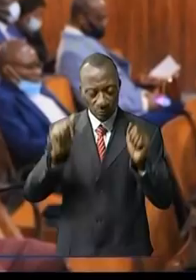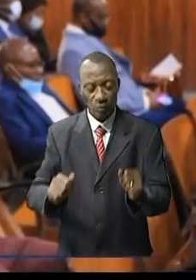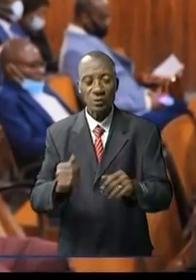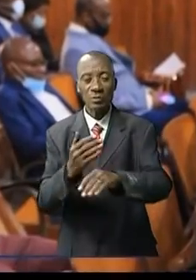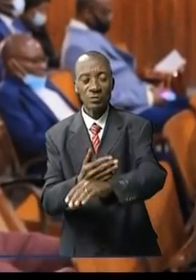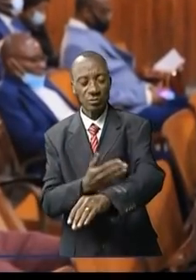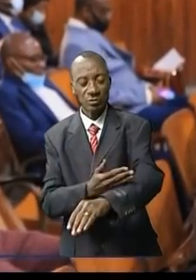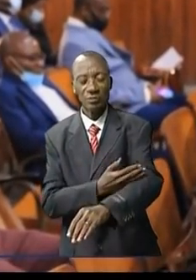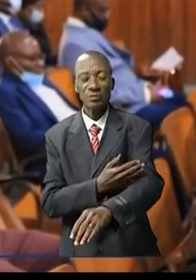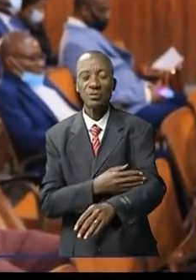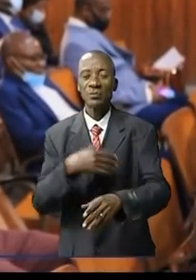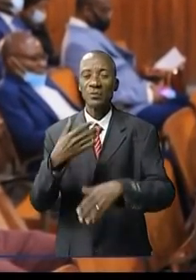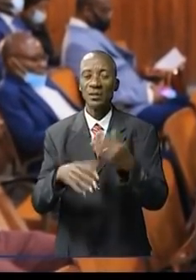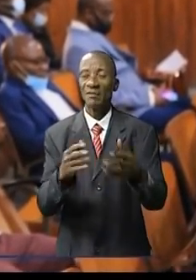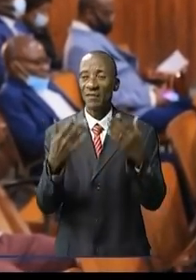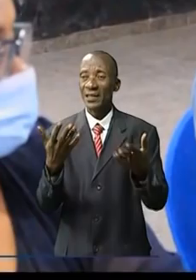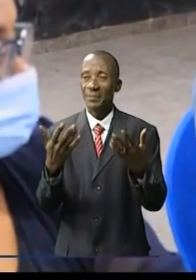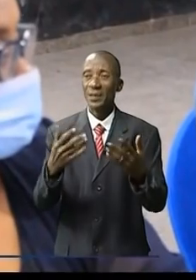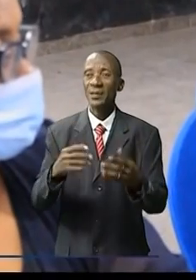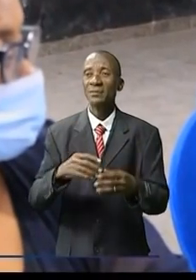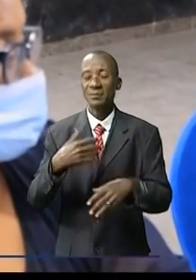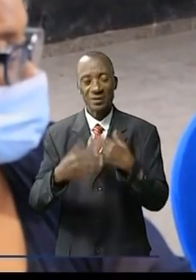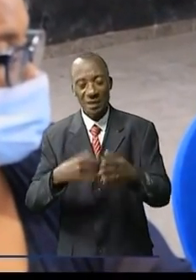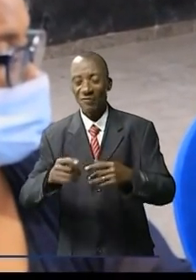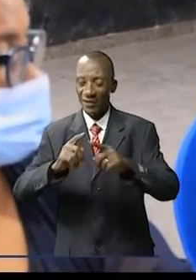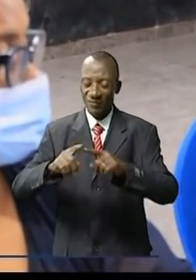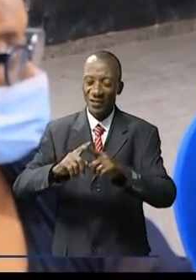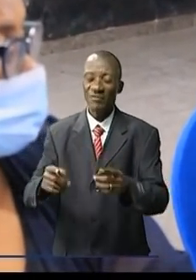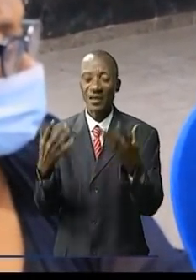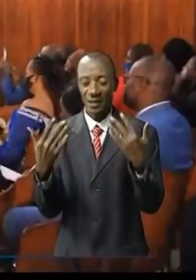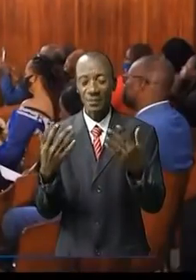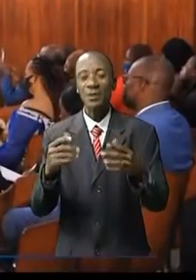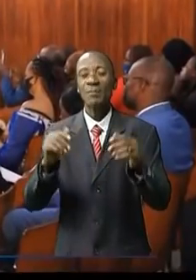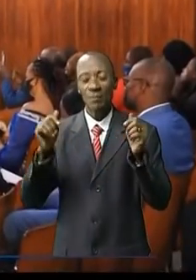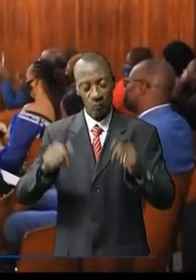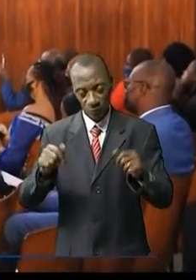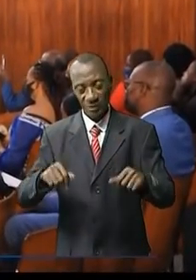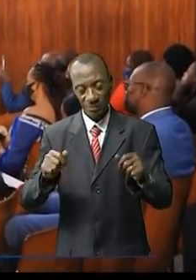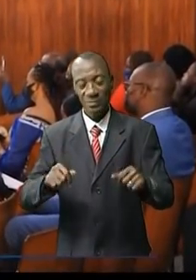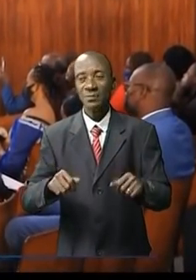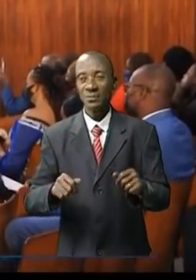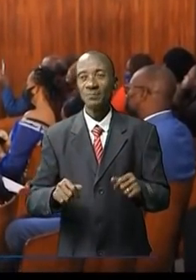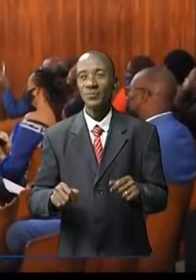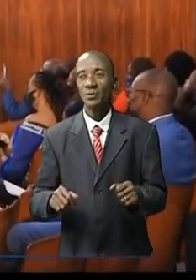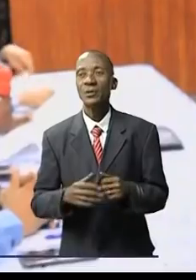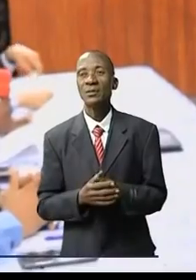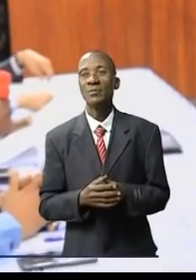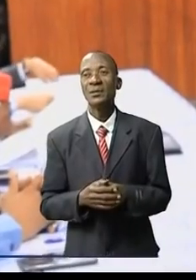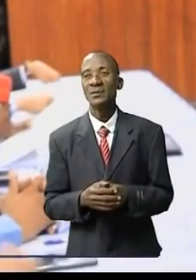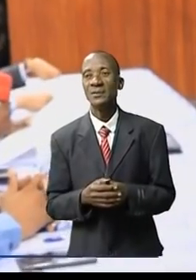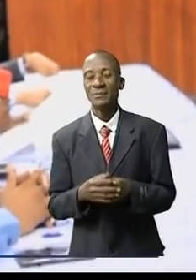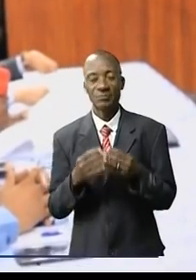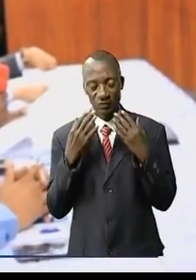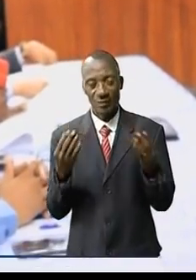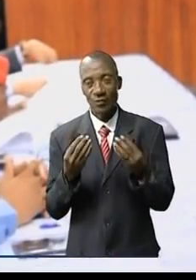notamment les représentants de l'OMS, les représentants d'OCISA. Ils ont tous demandé qu'il y ait une politique nationale de la santé mentale